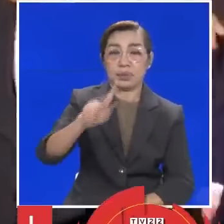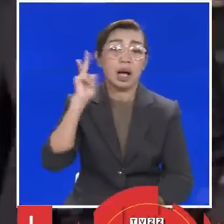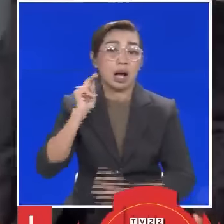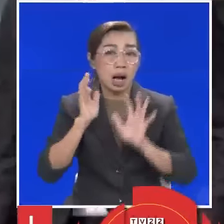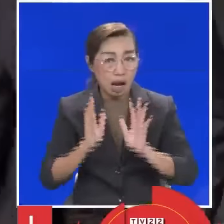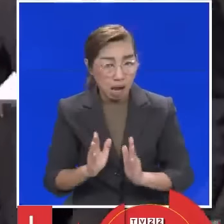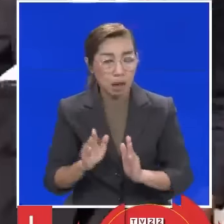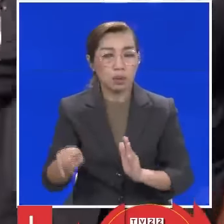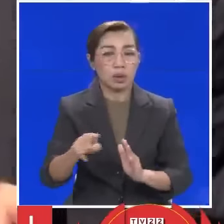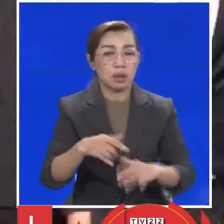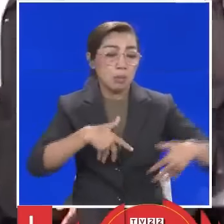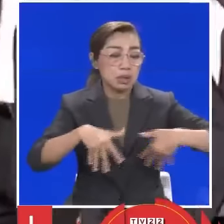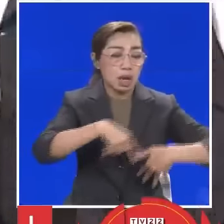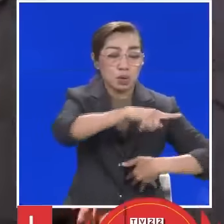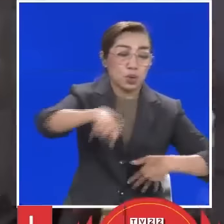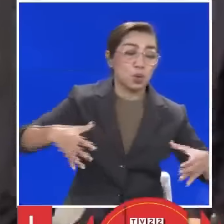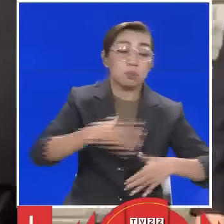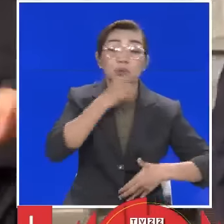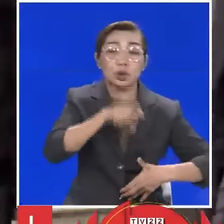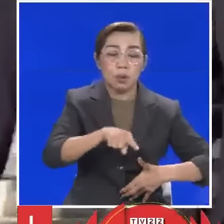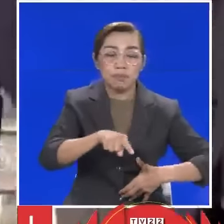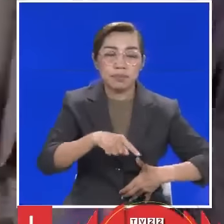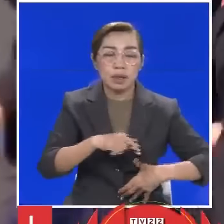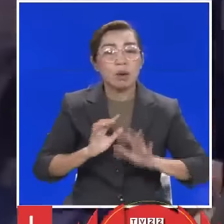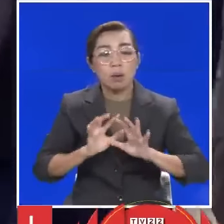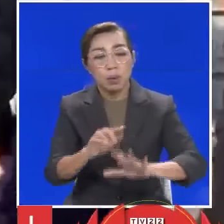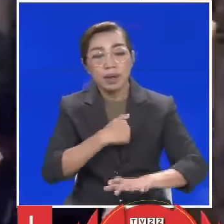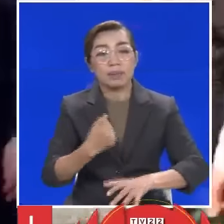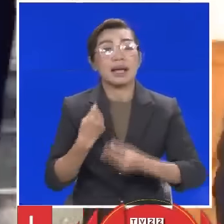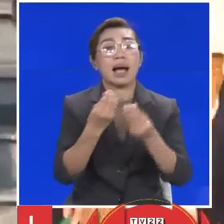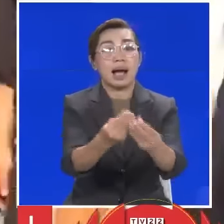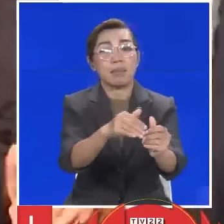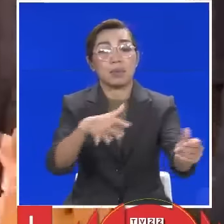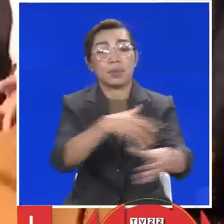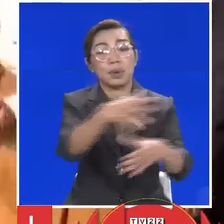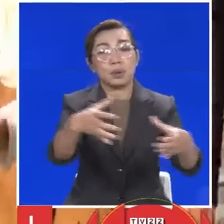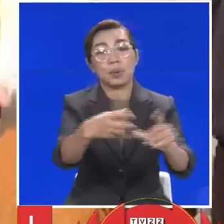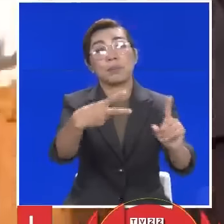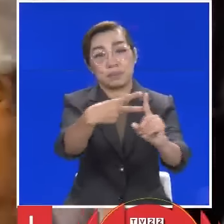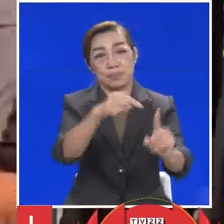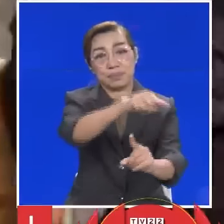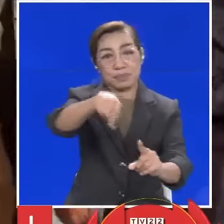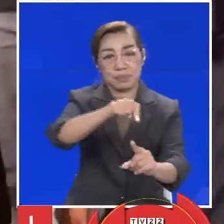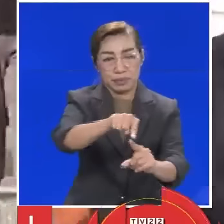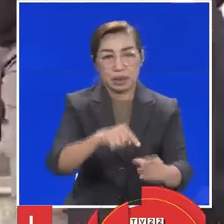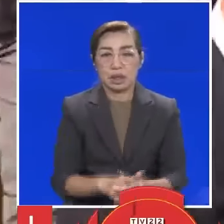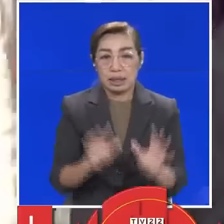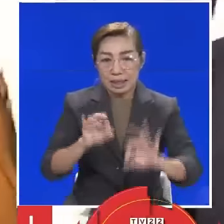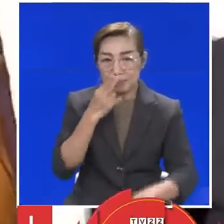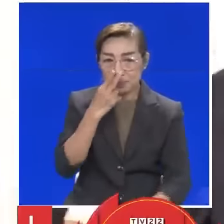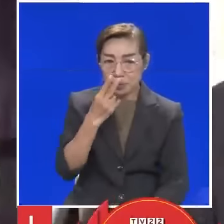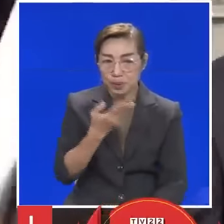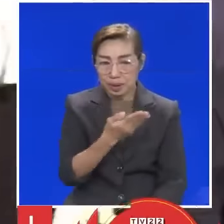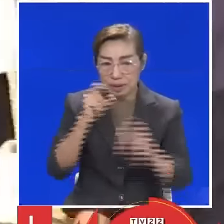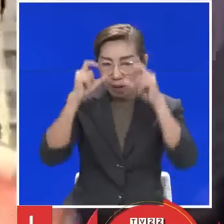ก็มีบรรดาด้อมส้มเนี่ยนะคะเขาก็มามอบกำลังใจให้กับบรรดาแกนนำอดีตพรรคอนาคตใหม่ด้วยและที่สำคัญนี่คนนี้นะค